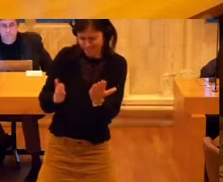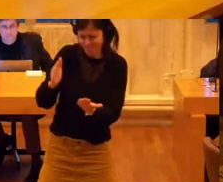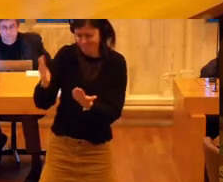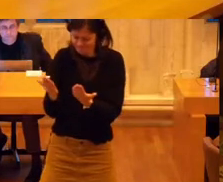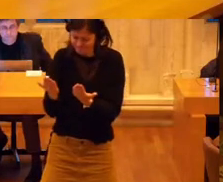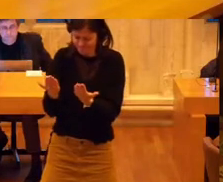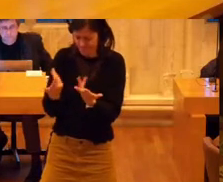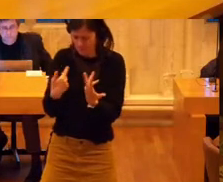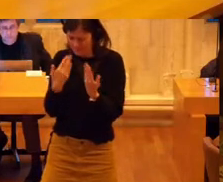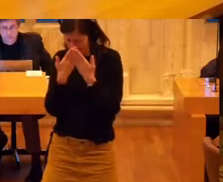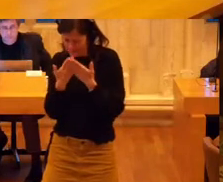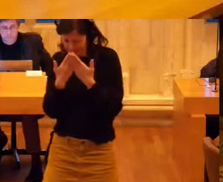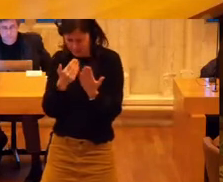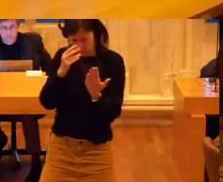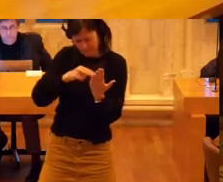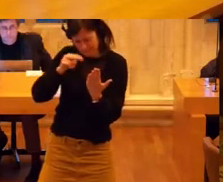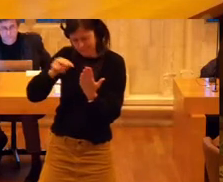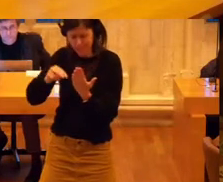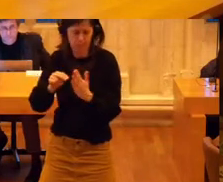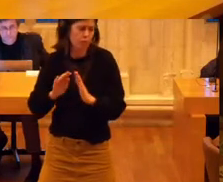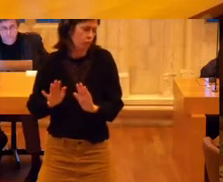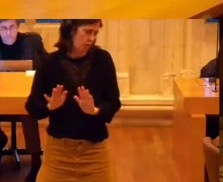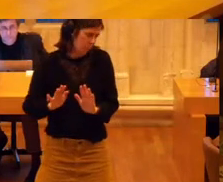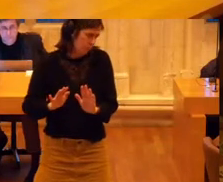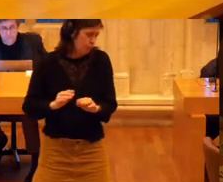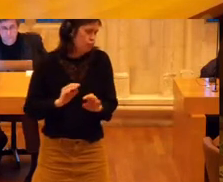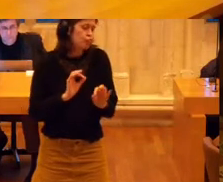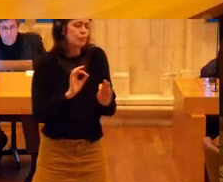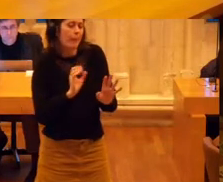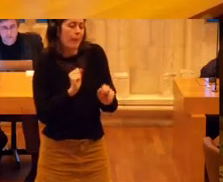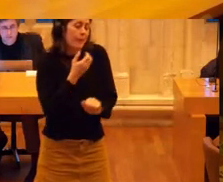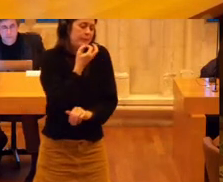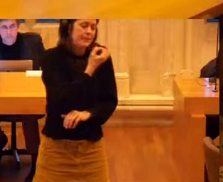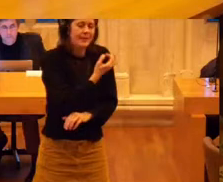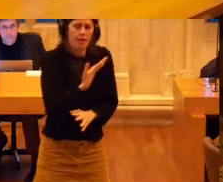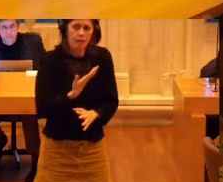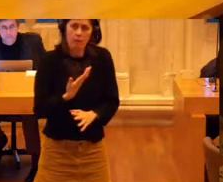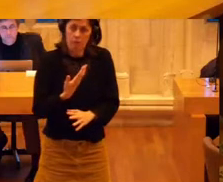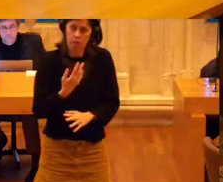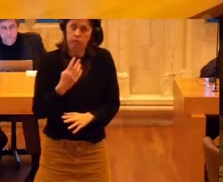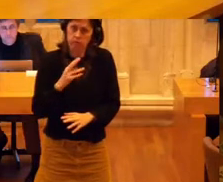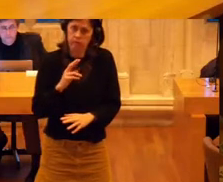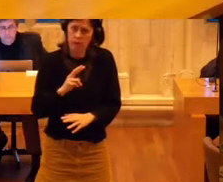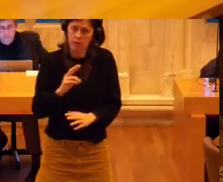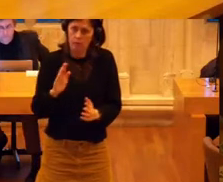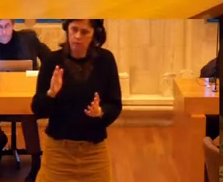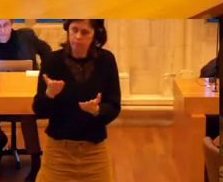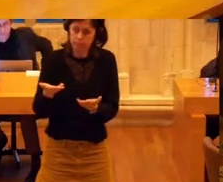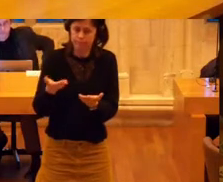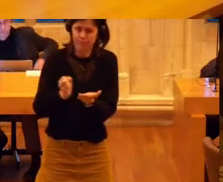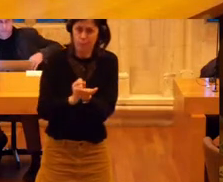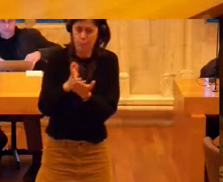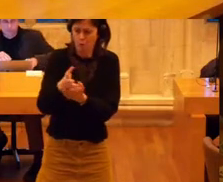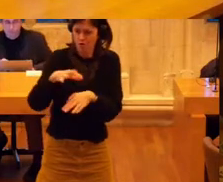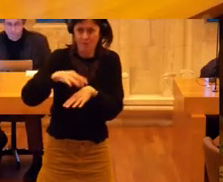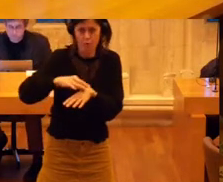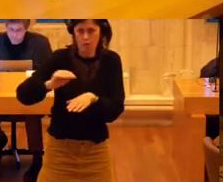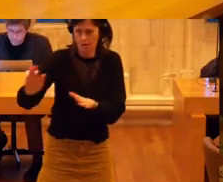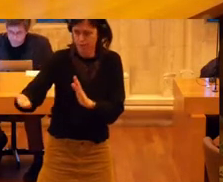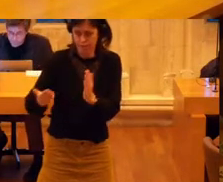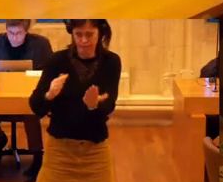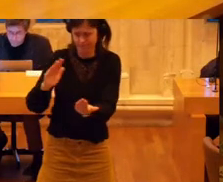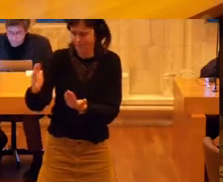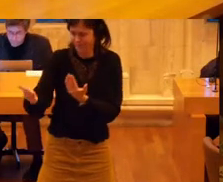à partenariat. Ce que je peux vous dire, c'est que nous avons reçu un grand nombre de projets de mutuelles que